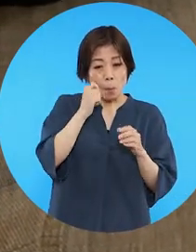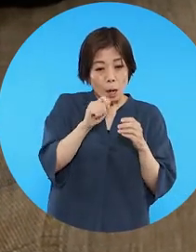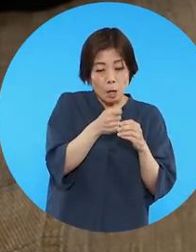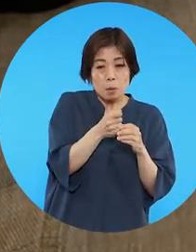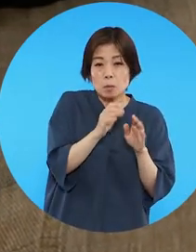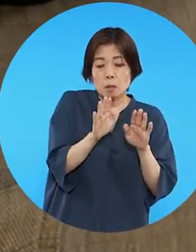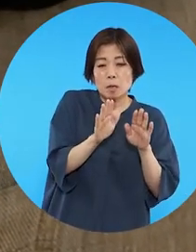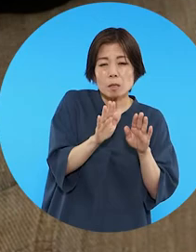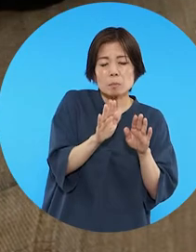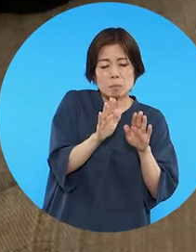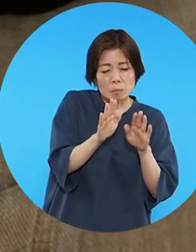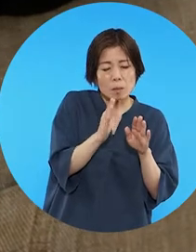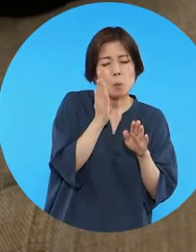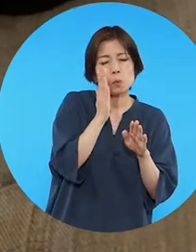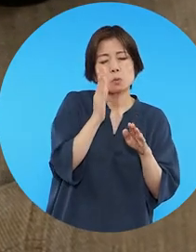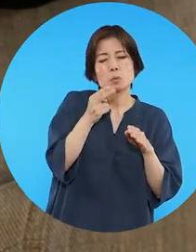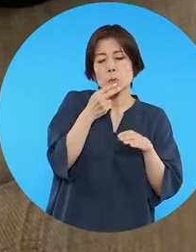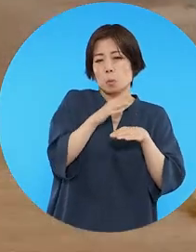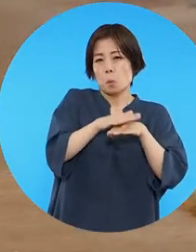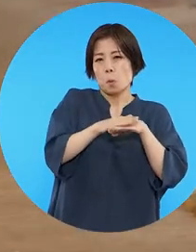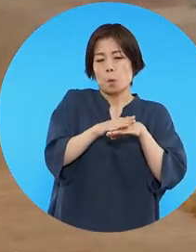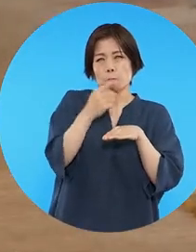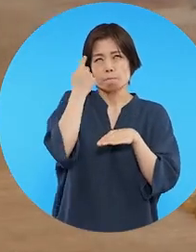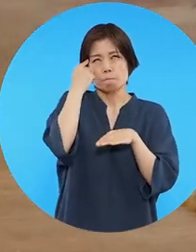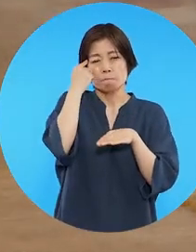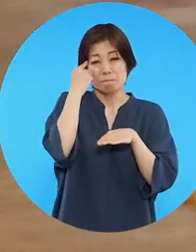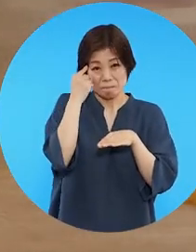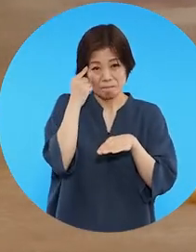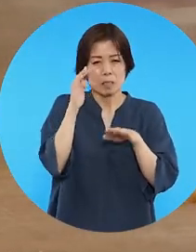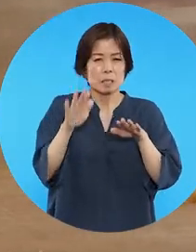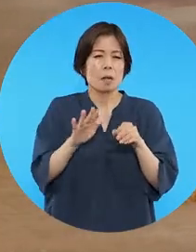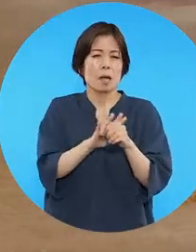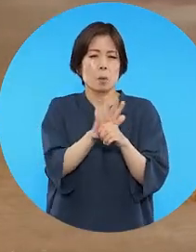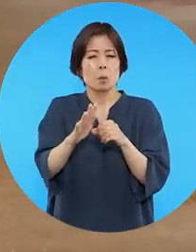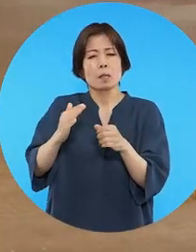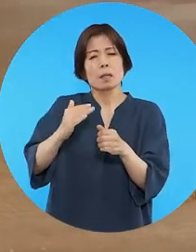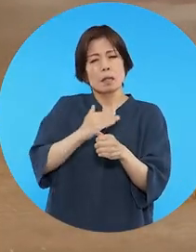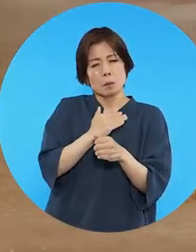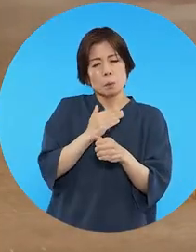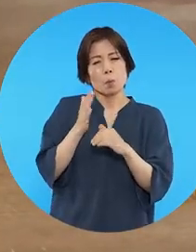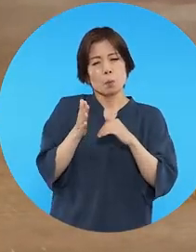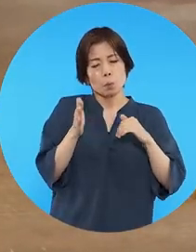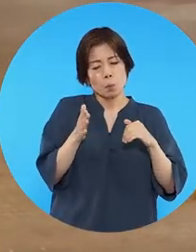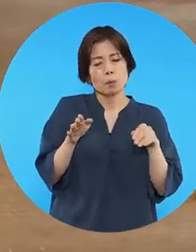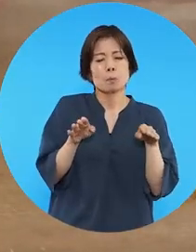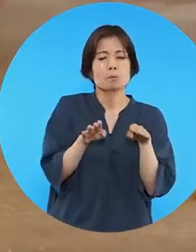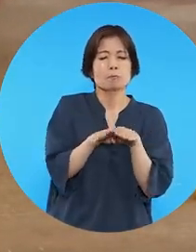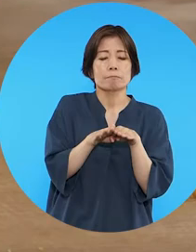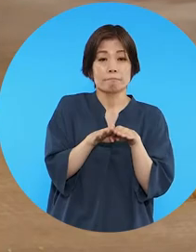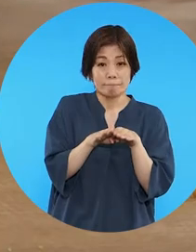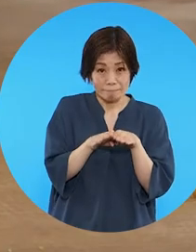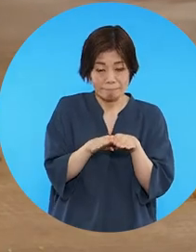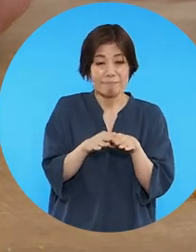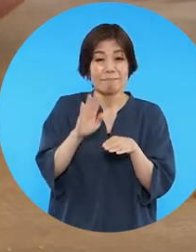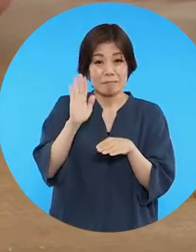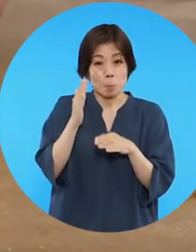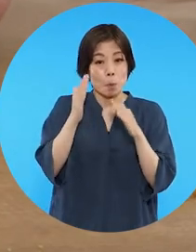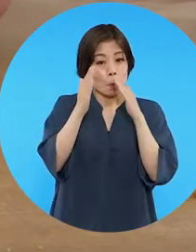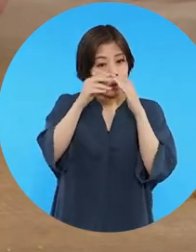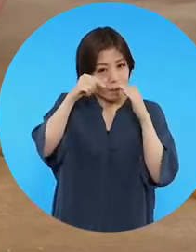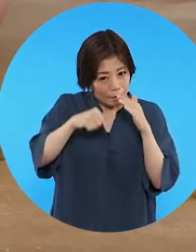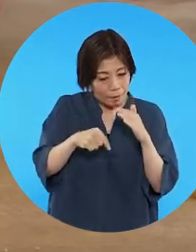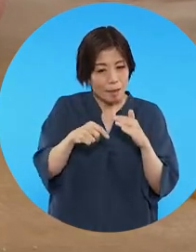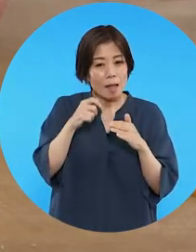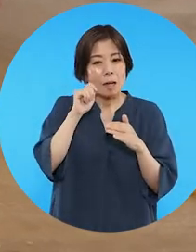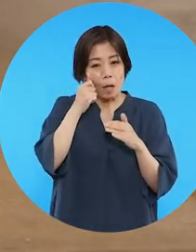でそのままどうやって美味しく食べるのか、今ちょっとコロナの関係でエコクッキングストップしていますけれども、ご自宅でも